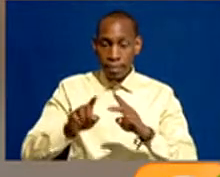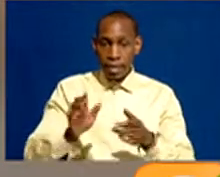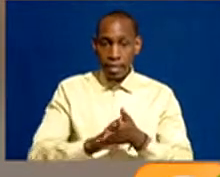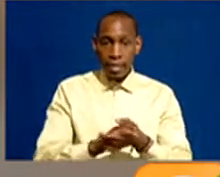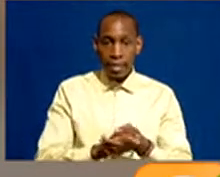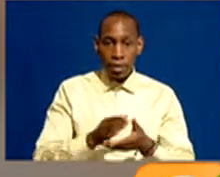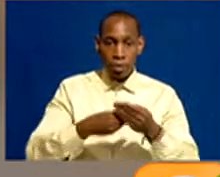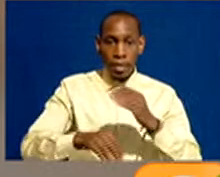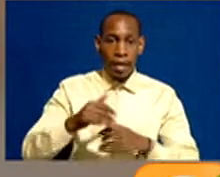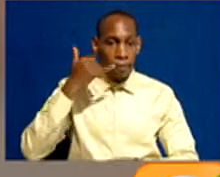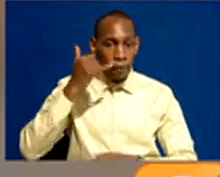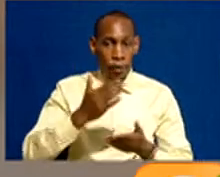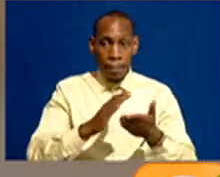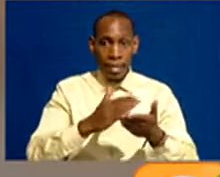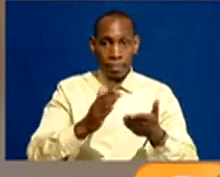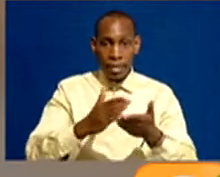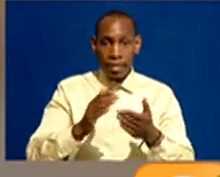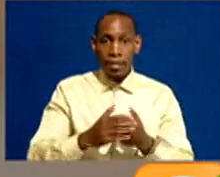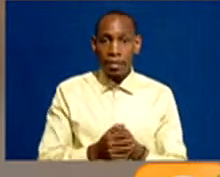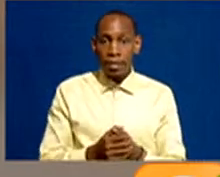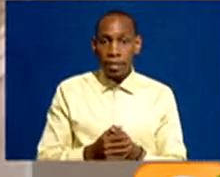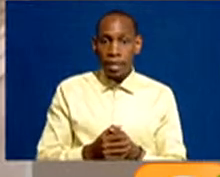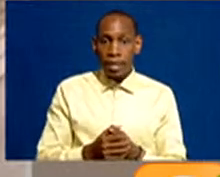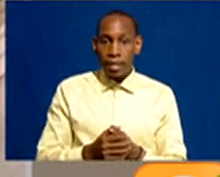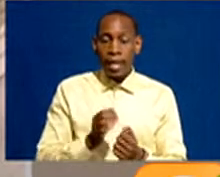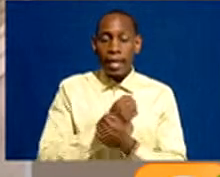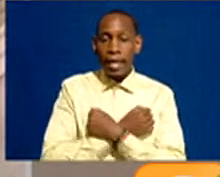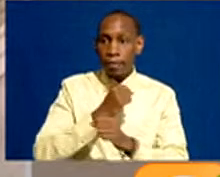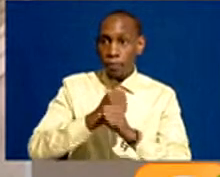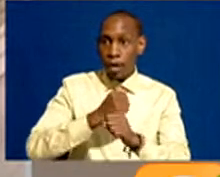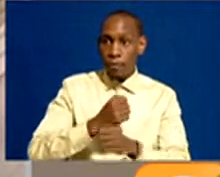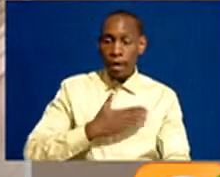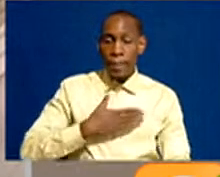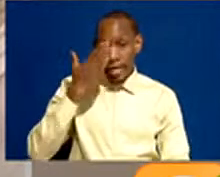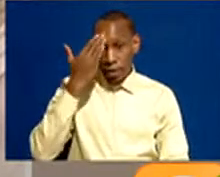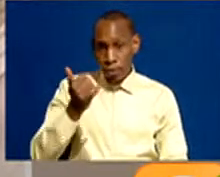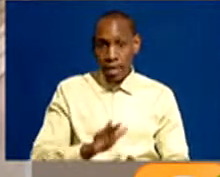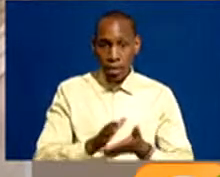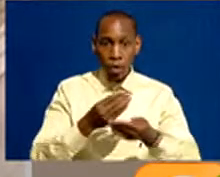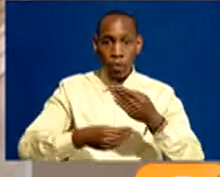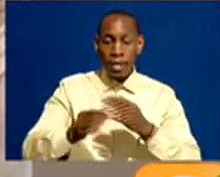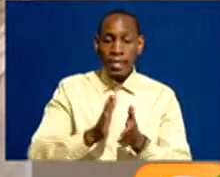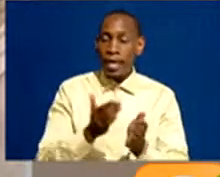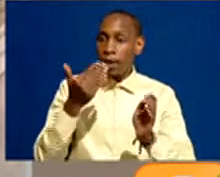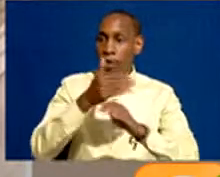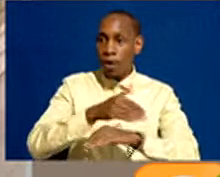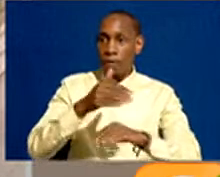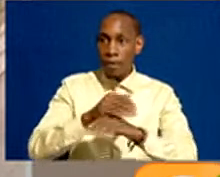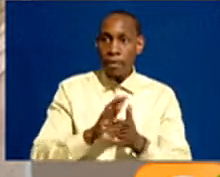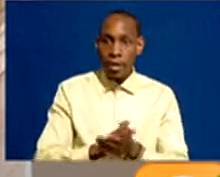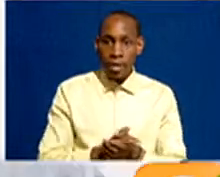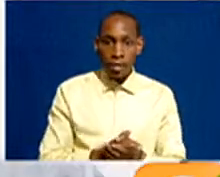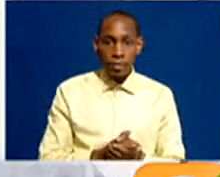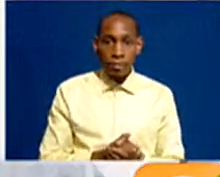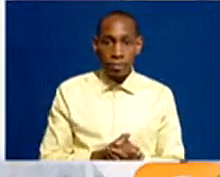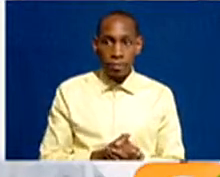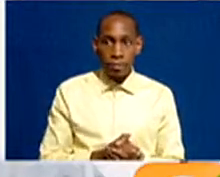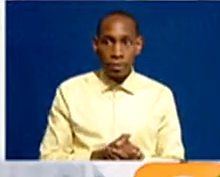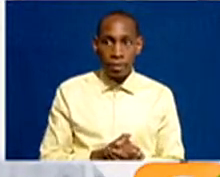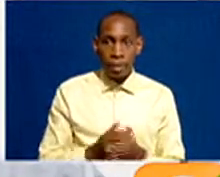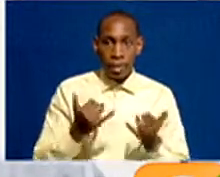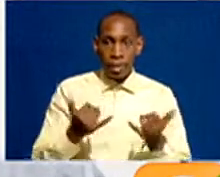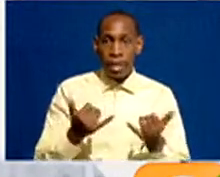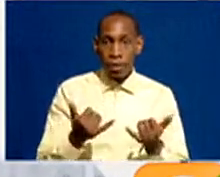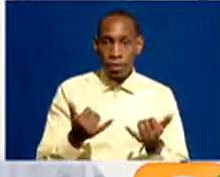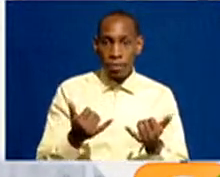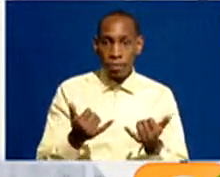kuziuza hizo spare za simu sana. Nikaipenda hiyo kazi sana. Manake tulikuwa tunauza sana, naona the operation vile tunafanya. Nikaanza na